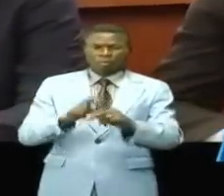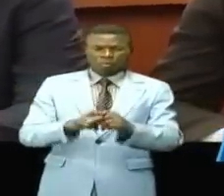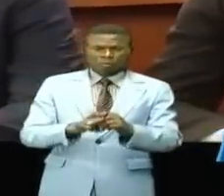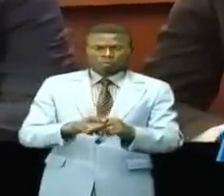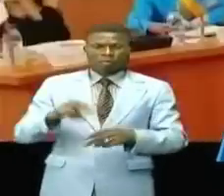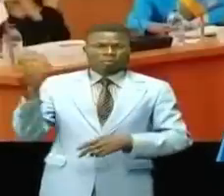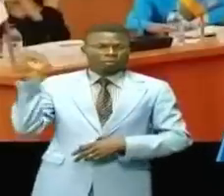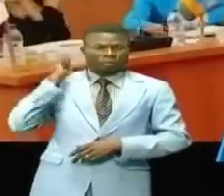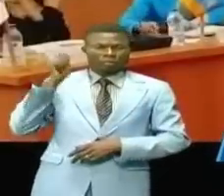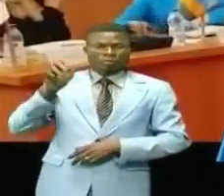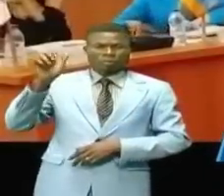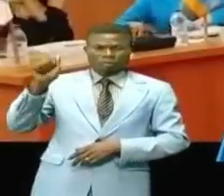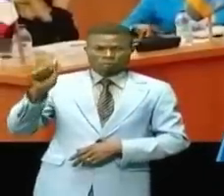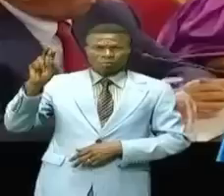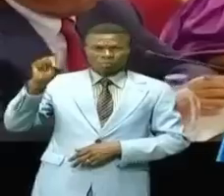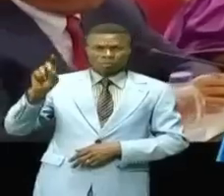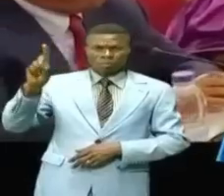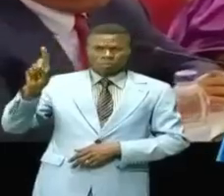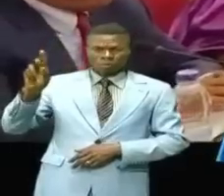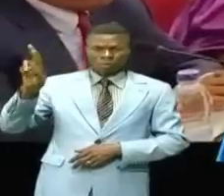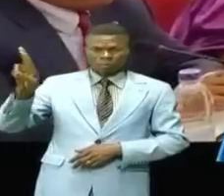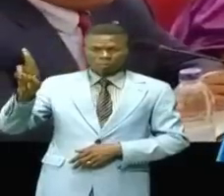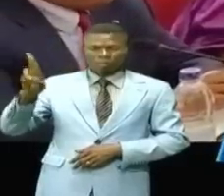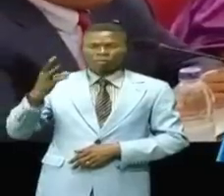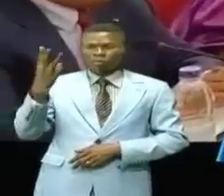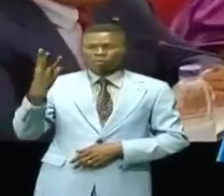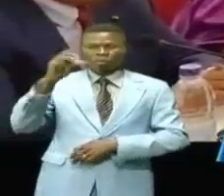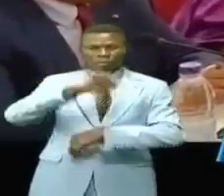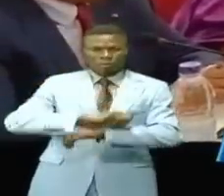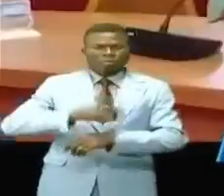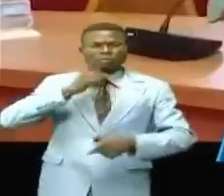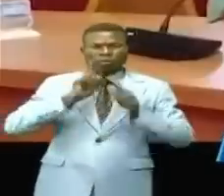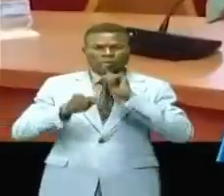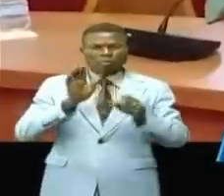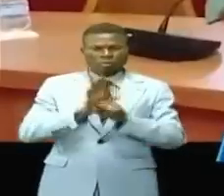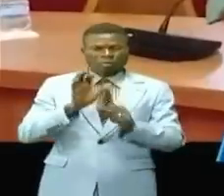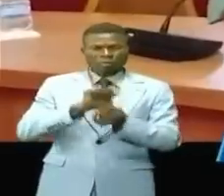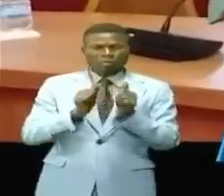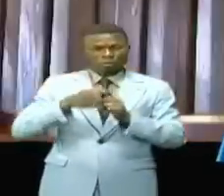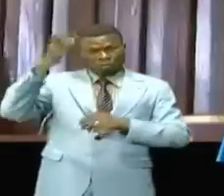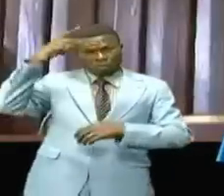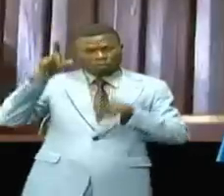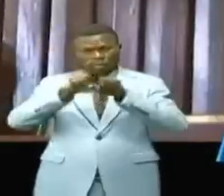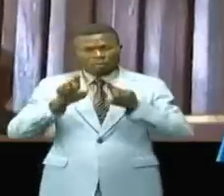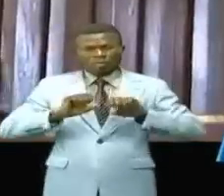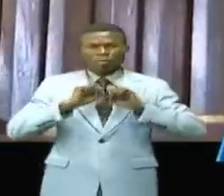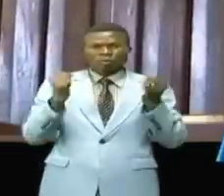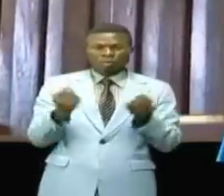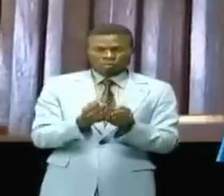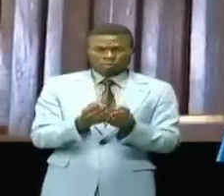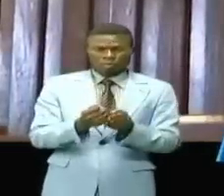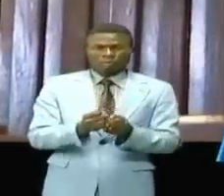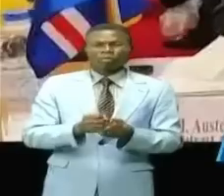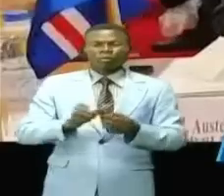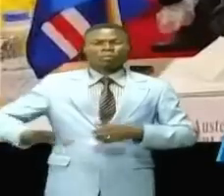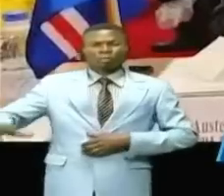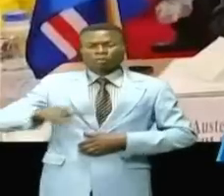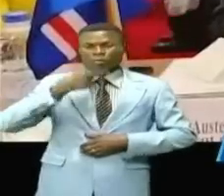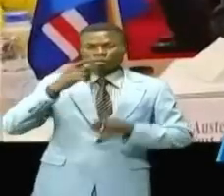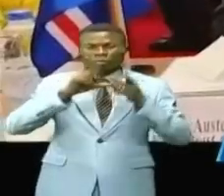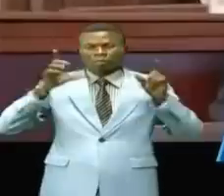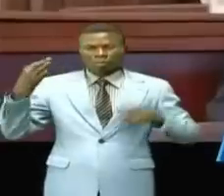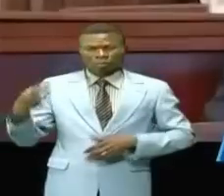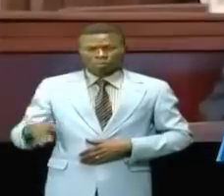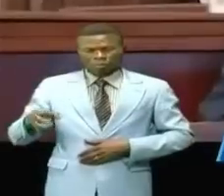Mbatabetoukoumé Soumangou. Pendant 2 jours, les participants ont débattu plusieurs questions sur la situation politique et sociale dans le pays francophone d'Afrique et les